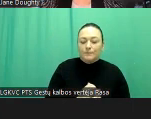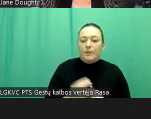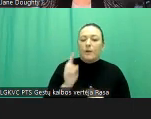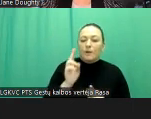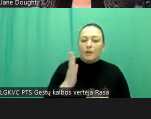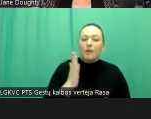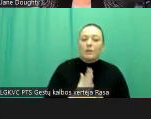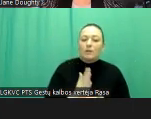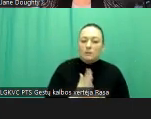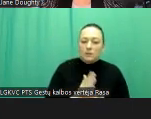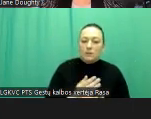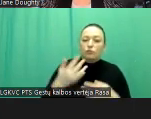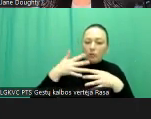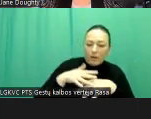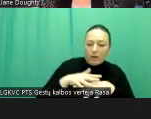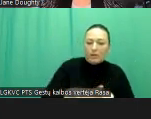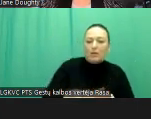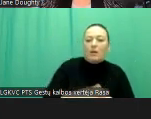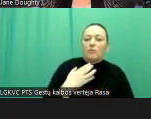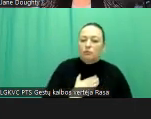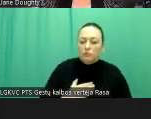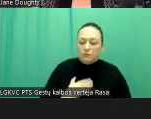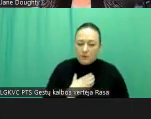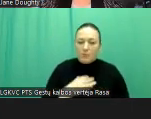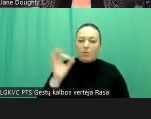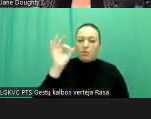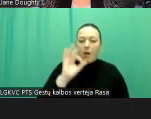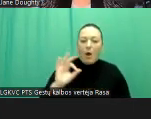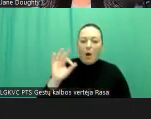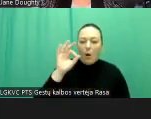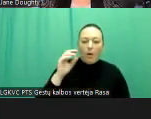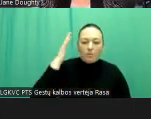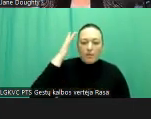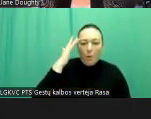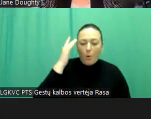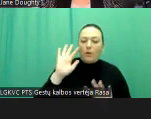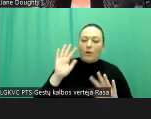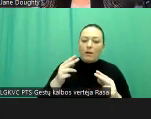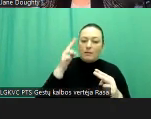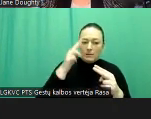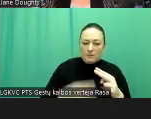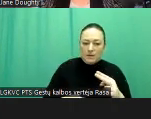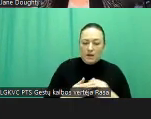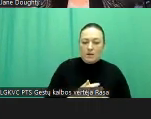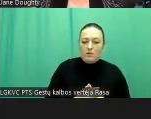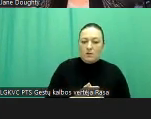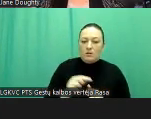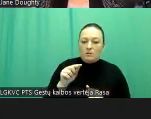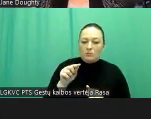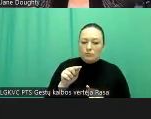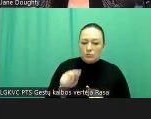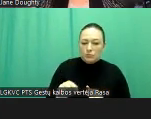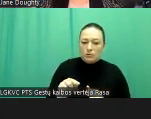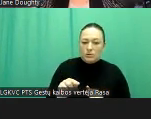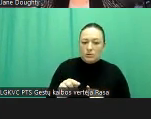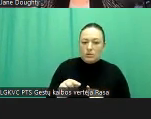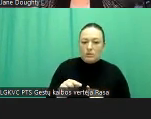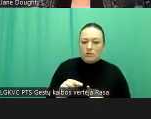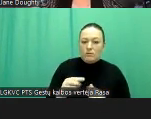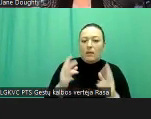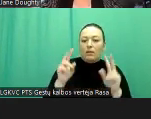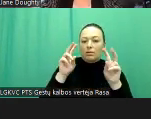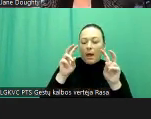yra ši integracijos koncepcija, ši teorija ir kaip jie sprendžia šias tarpdalykinių